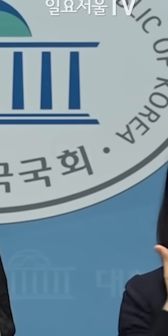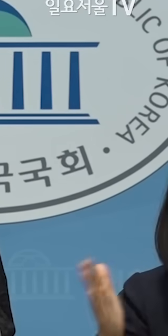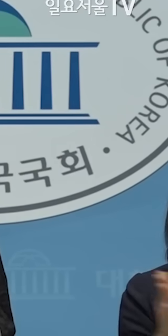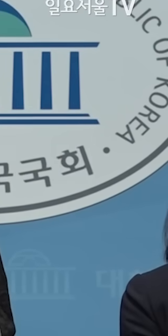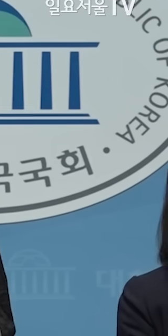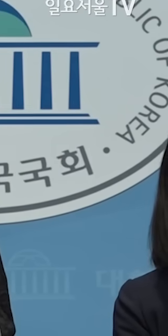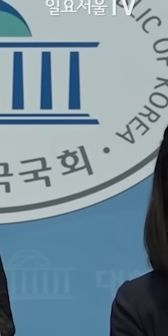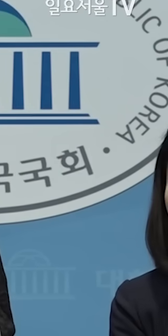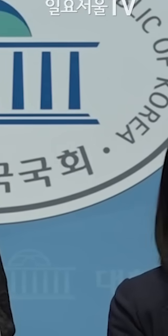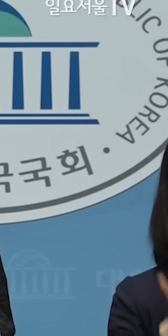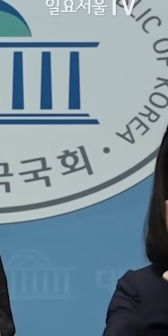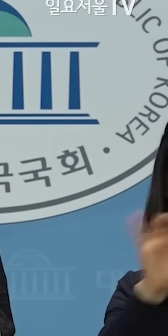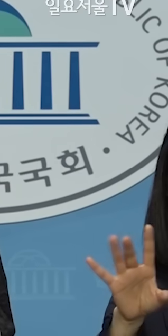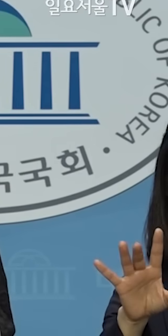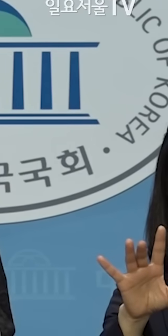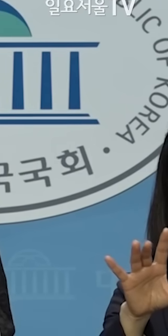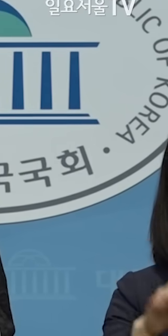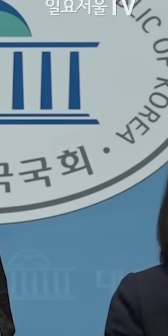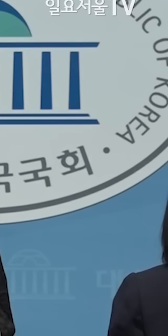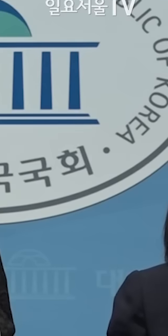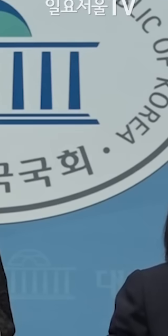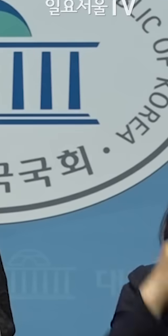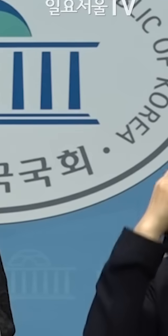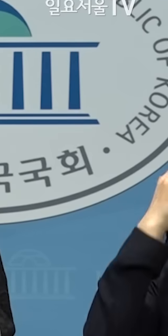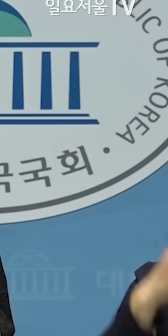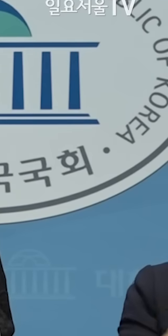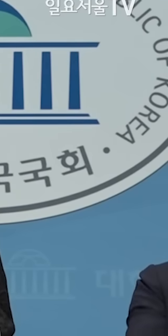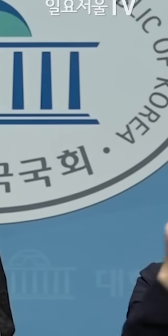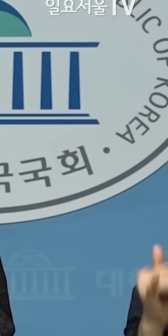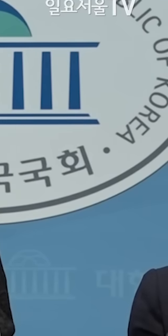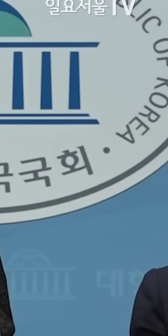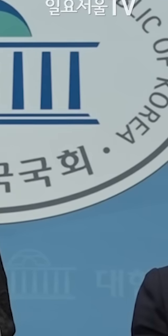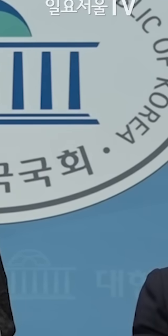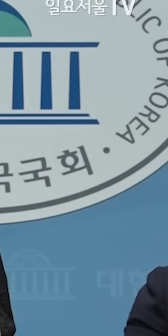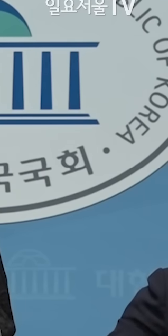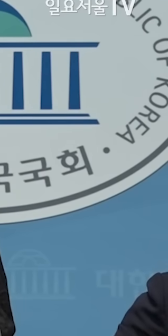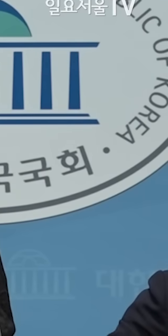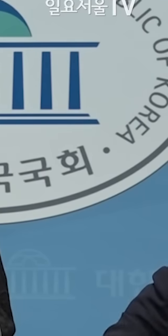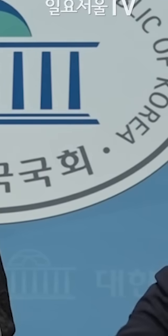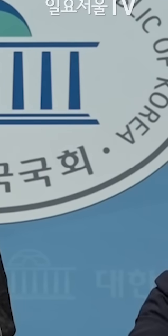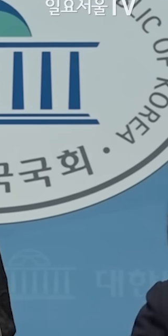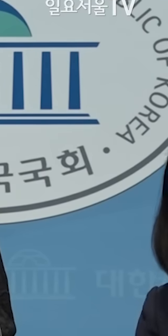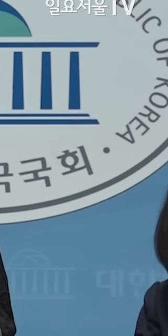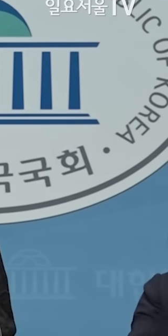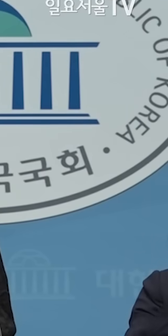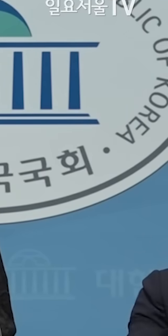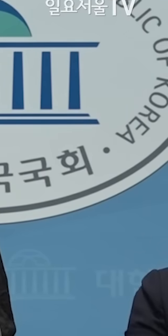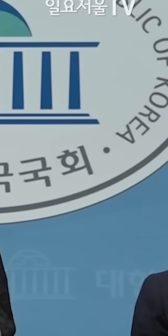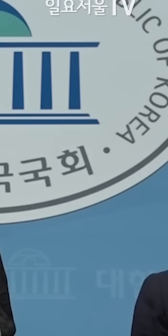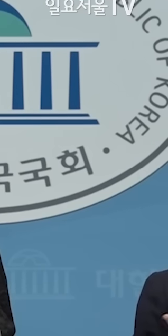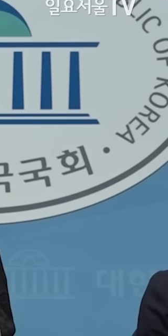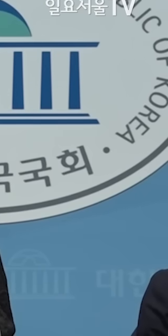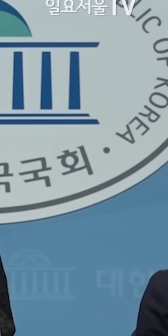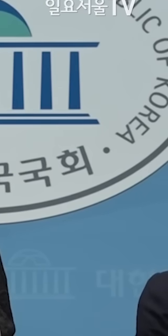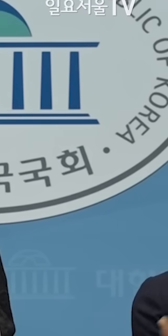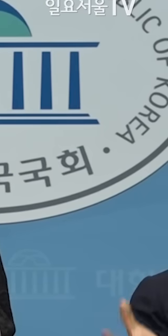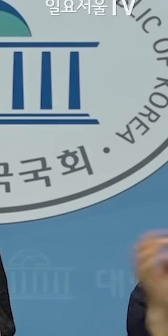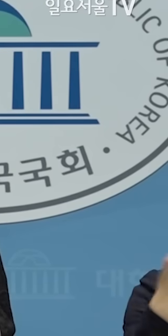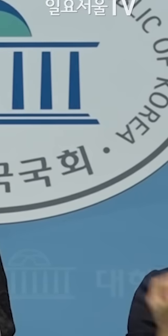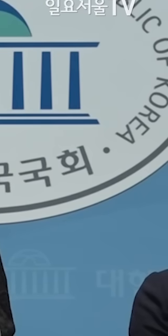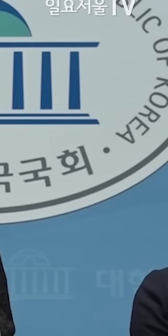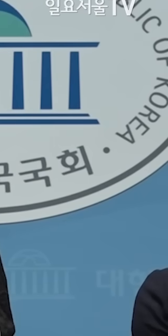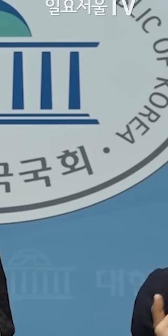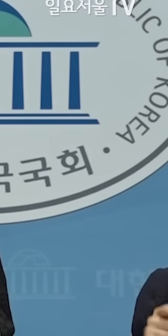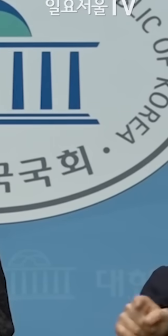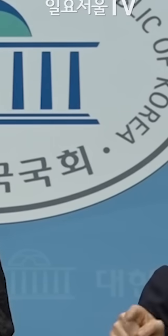그만의가 되고 우리 사회의 도덕적 마지노선이 후퇴선 절대 안 됩니다 노동하지 않고도 억대 소득을 버는